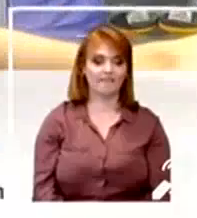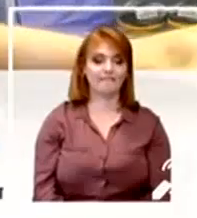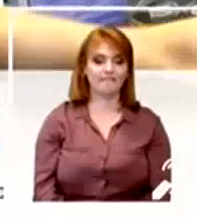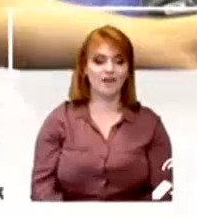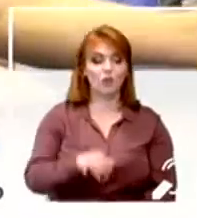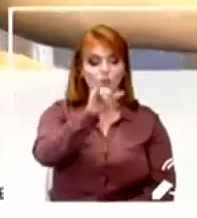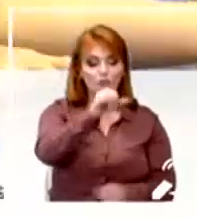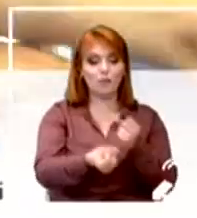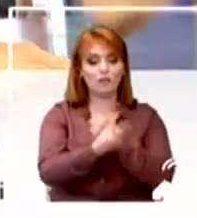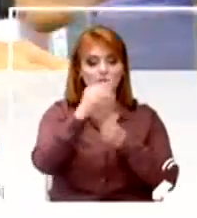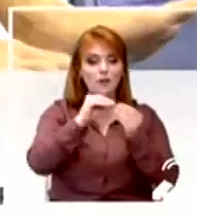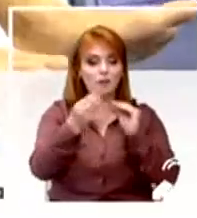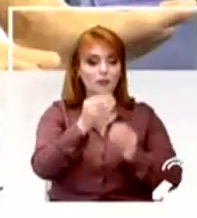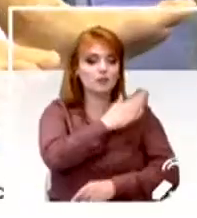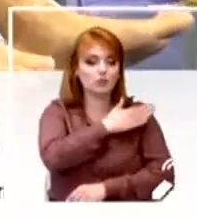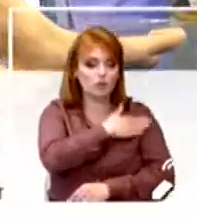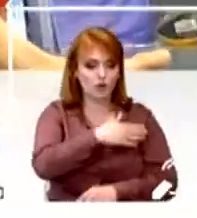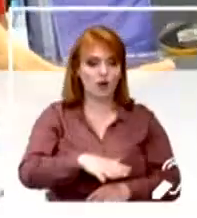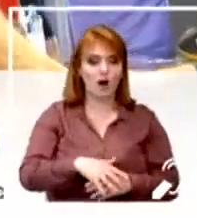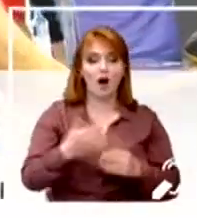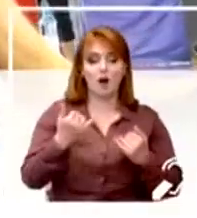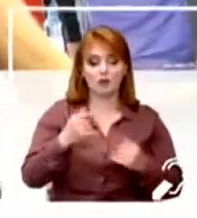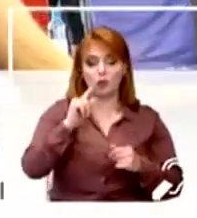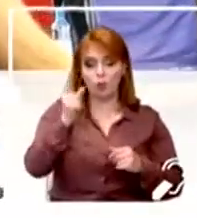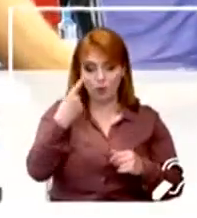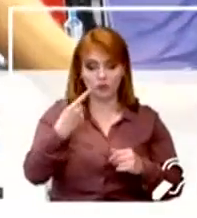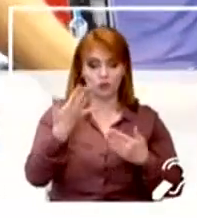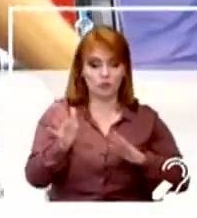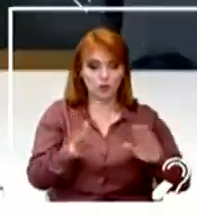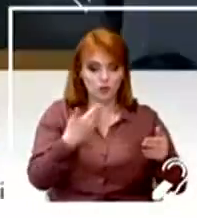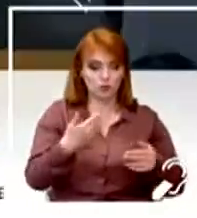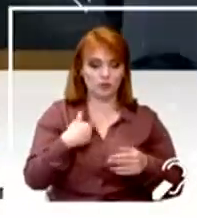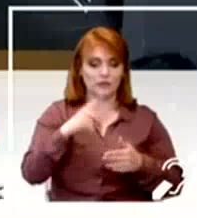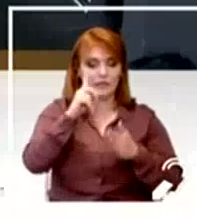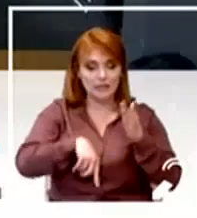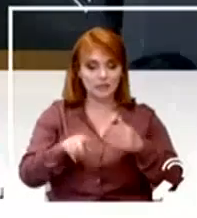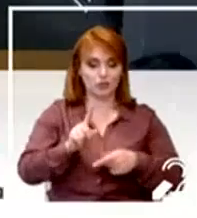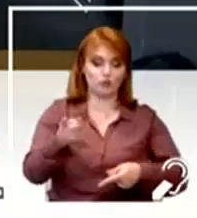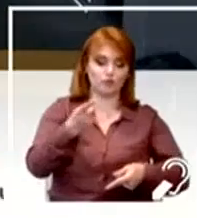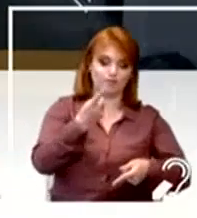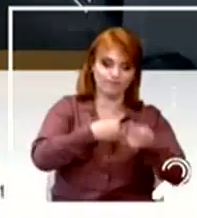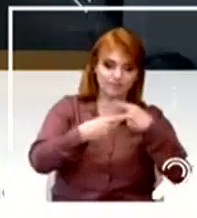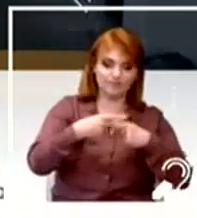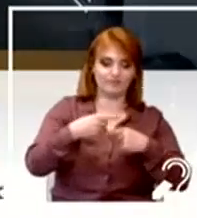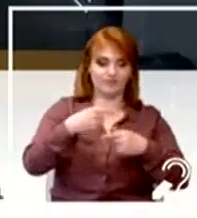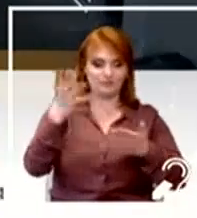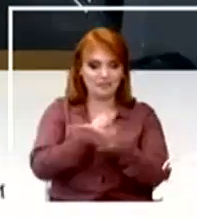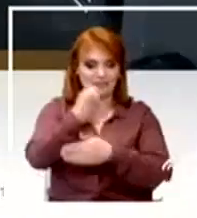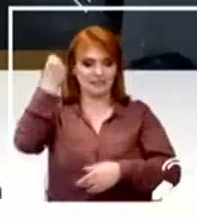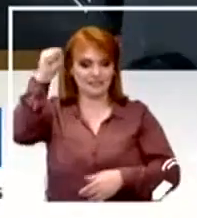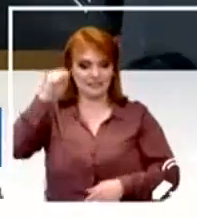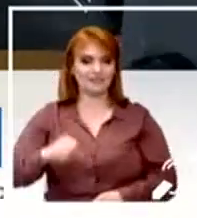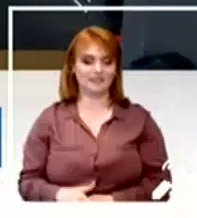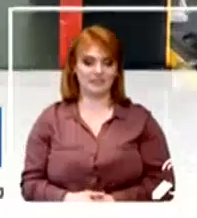recuperat și a pregătit o strategie de luptă pentru bătălia în care speră să-și ia revanșa. Nu o să-i dau posibilitatea să